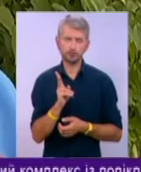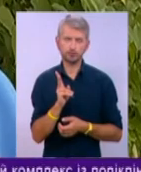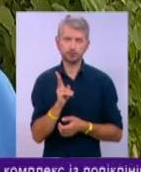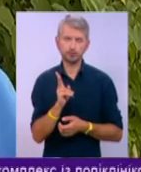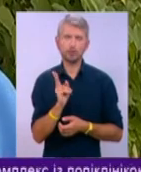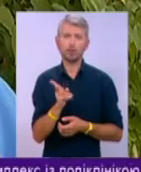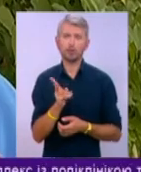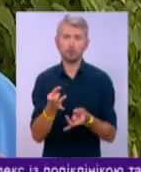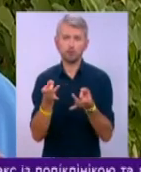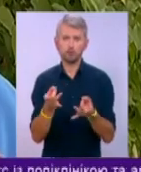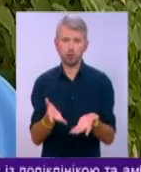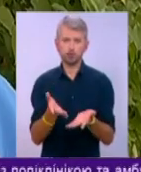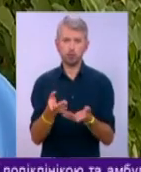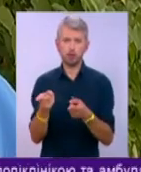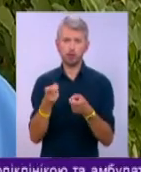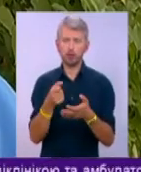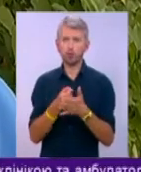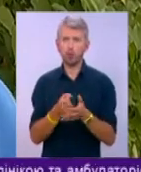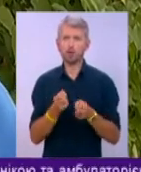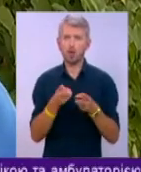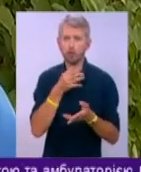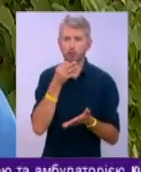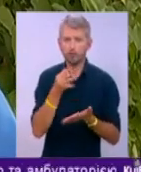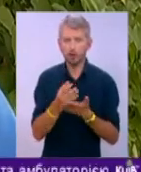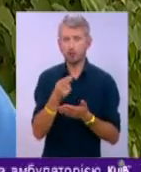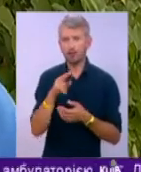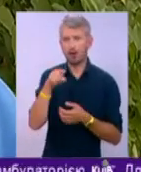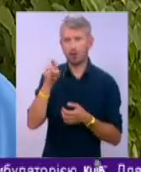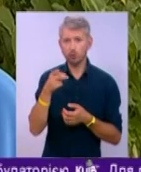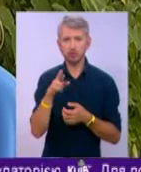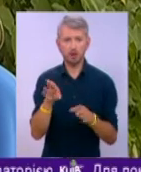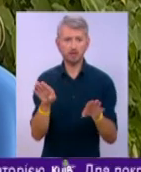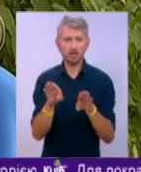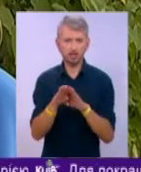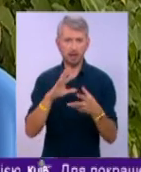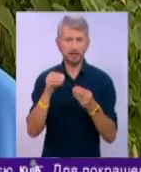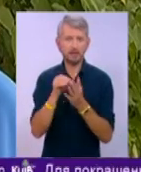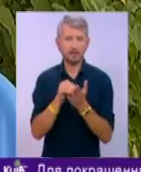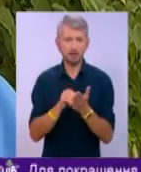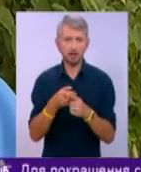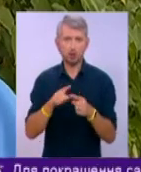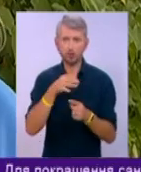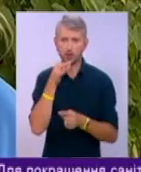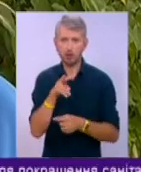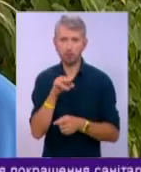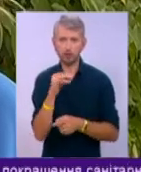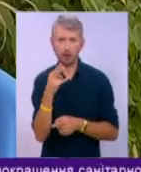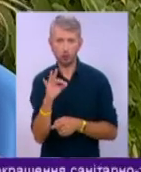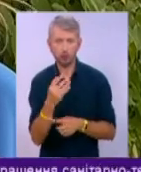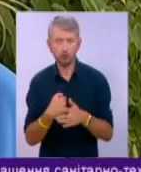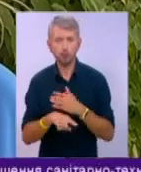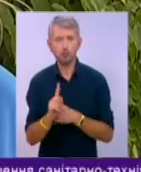яких просто фактично притягують до кримінальної відповідальності для галочки, для закриття от цієї статистики, про яку сказав Юрій Луценко. Так? Тому